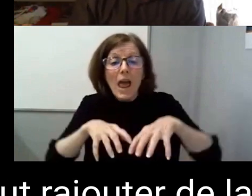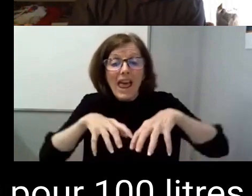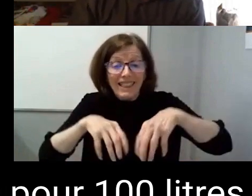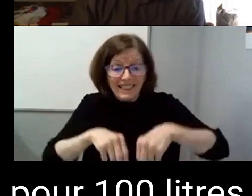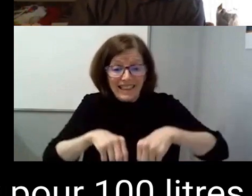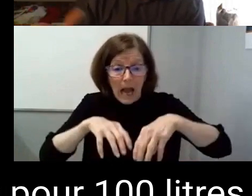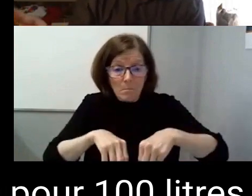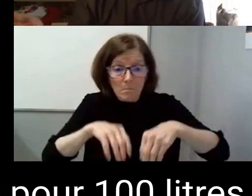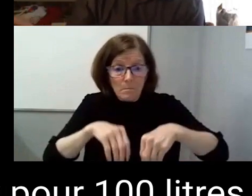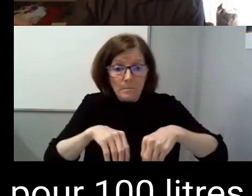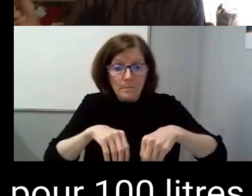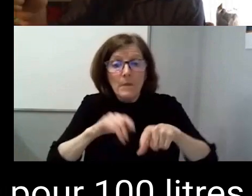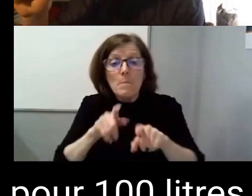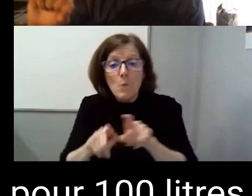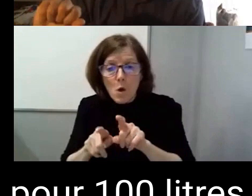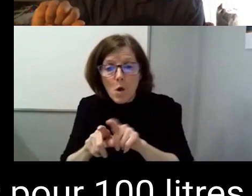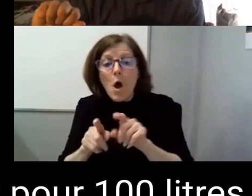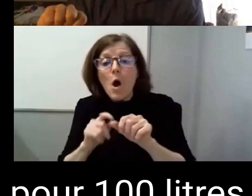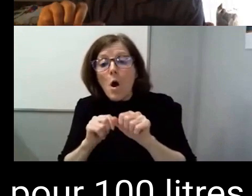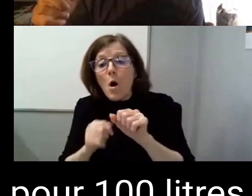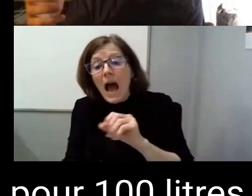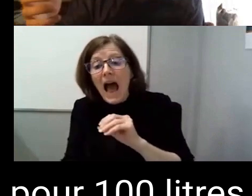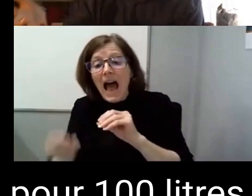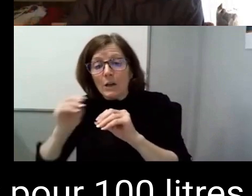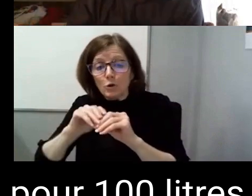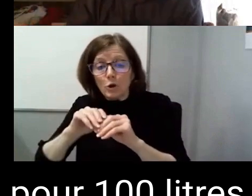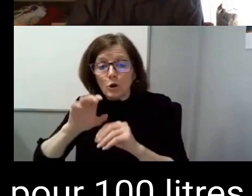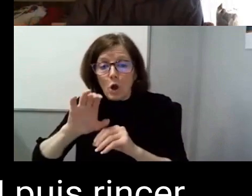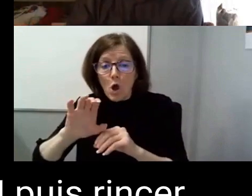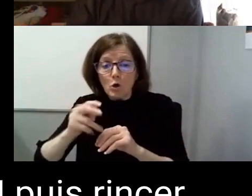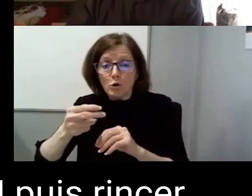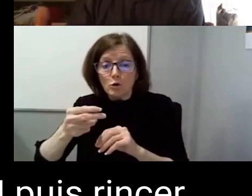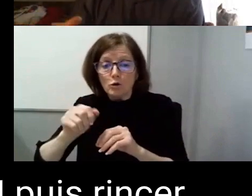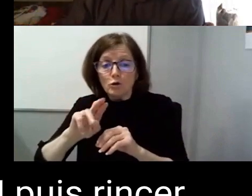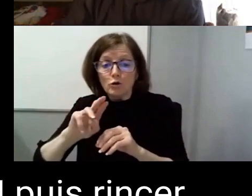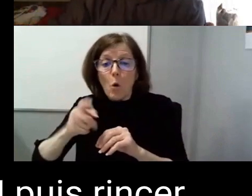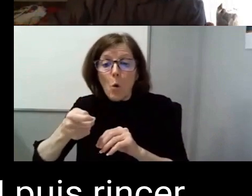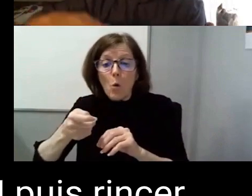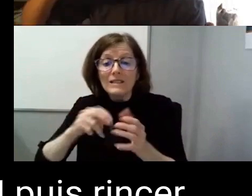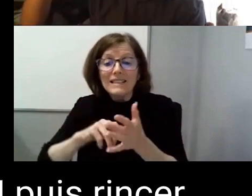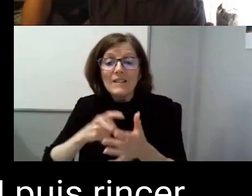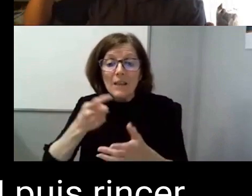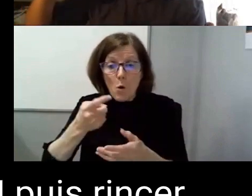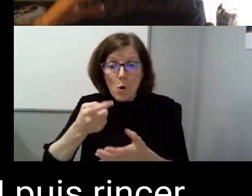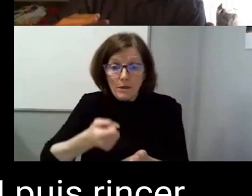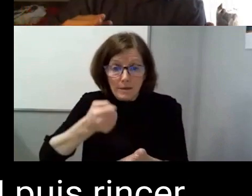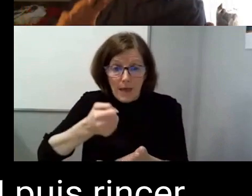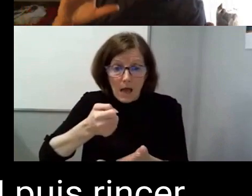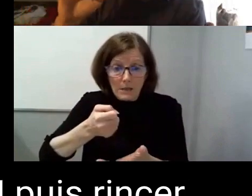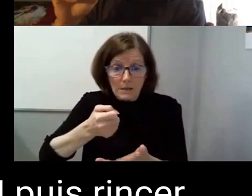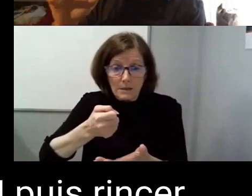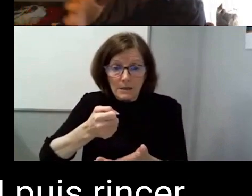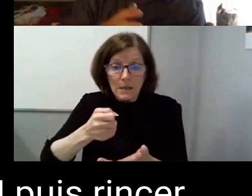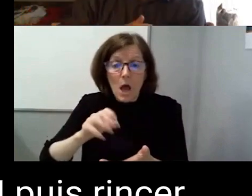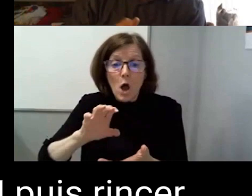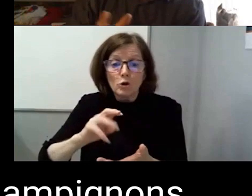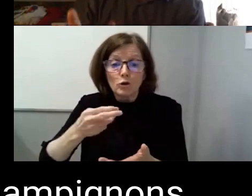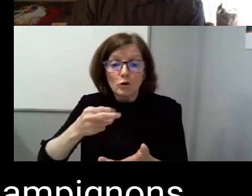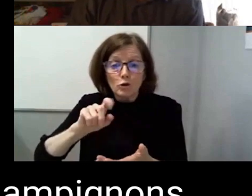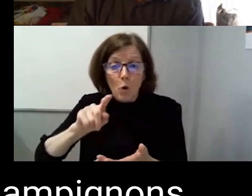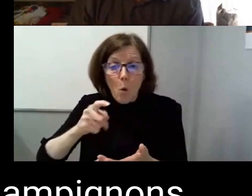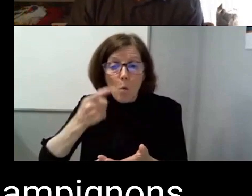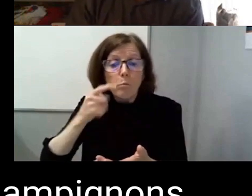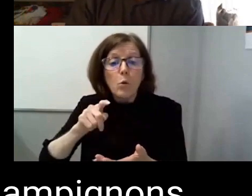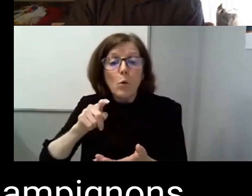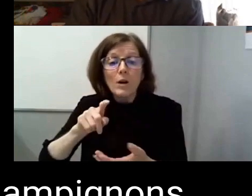rajouter de la chaux. La règle générale, c'est 1 tasse de chaux pour 100 litres d'eau. Puis la chaux va faire fluctuer le pH puis rincer un peu